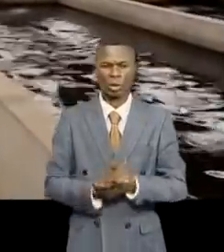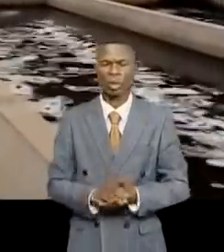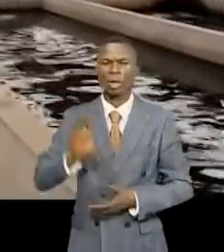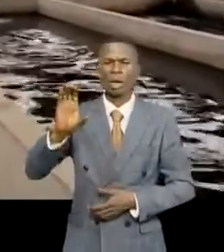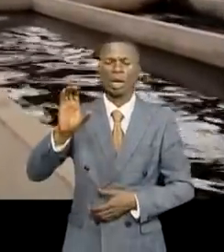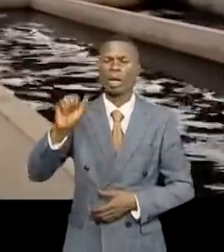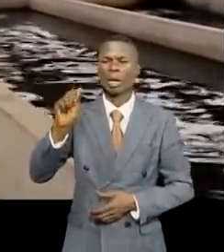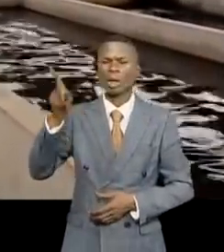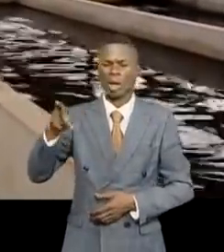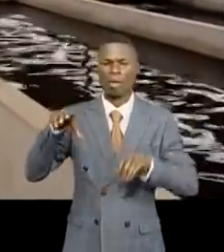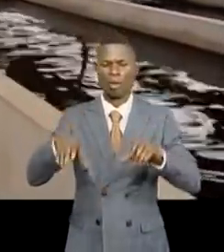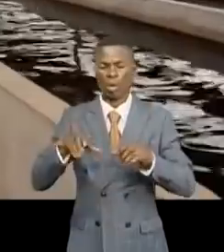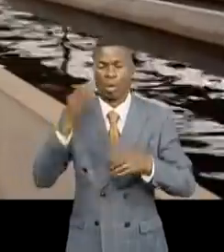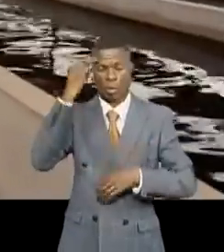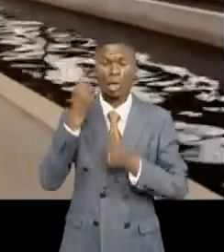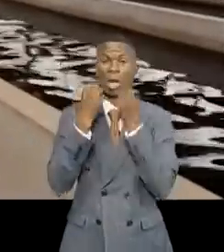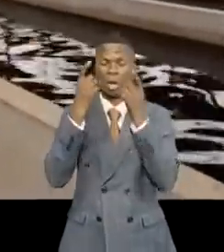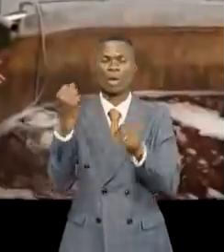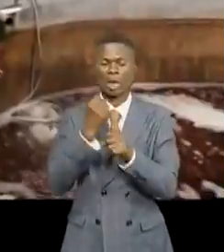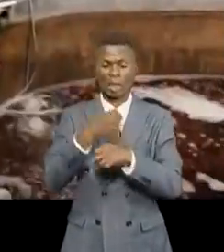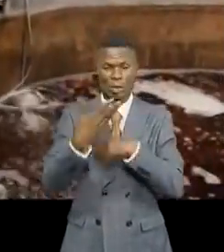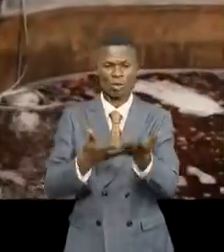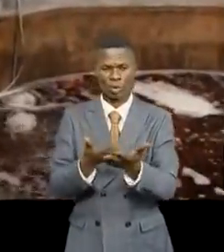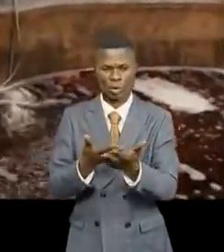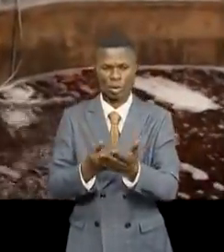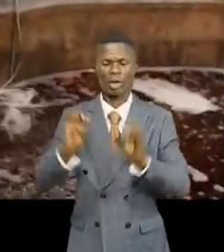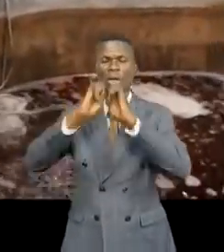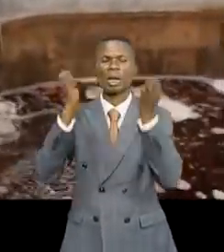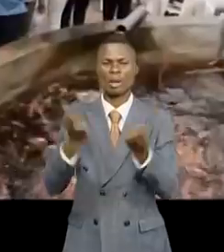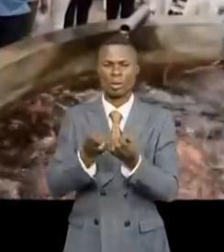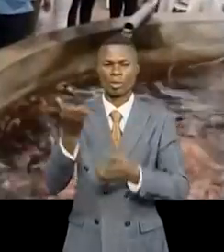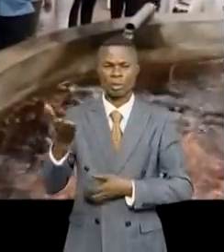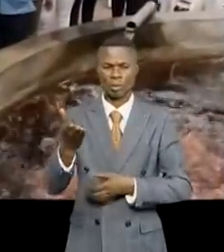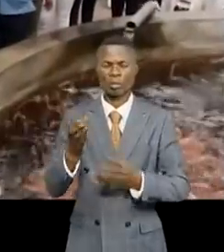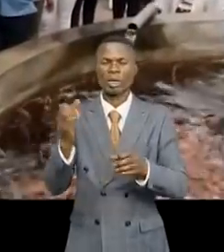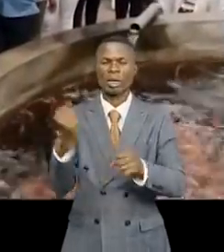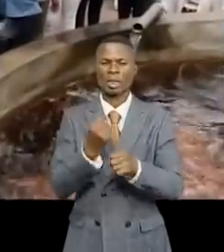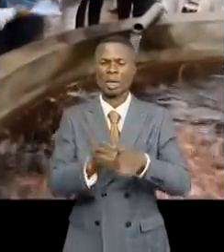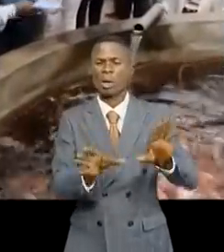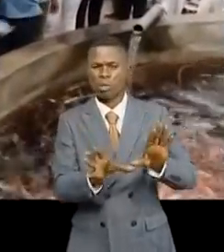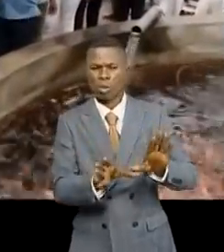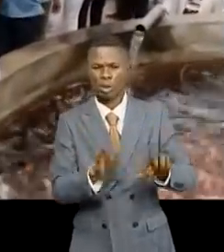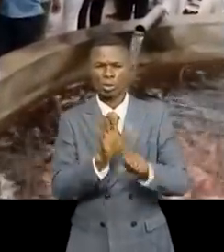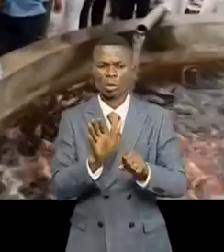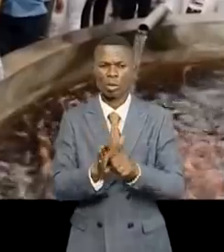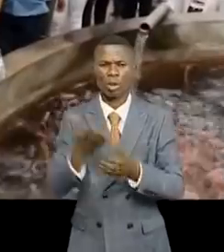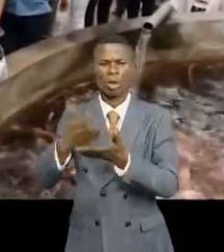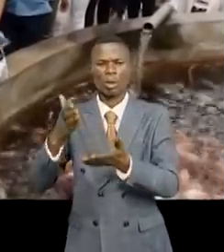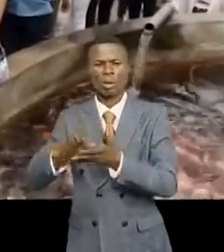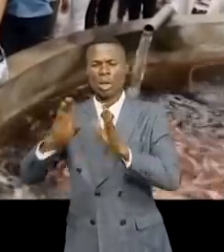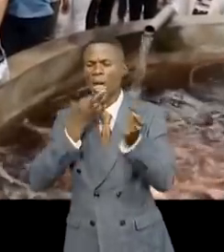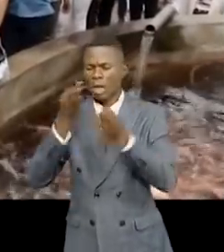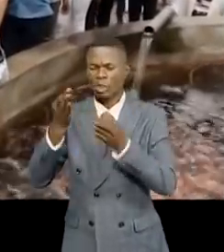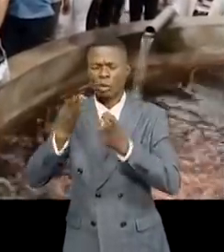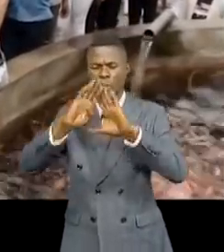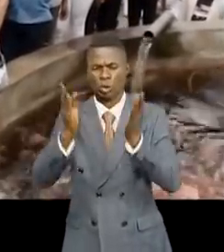le ministre a été émerveillé par le travail réalisé par cette entreprise dans la production des tilapia bio. Toutes les étapes ont été expliquées au